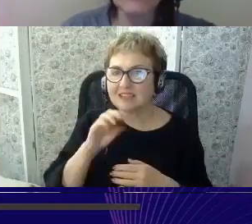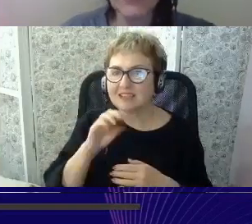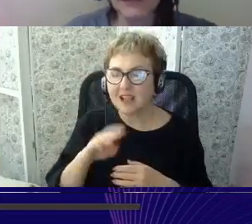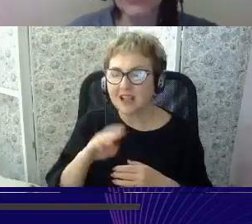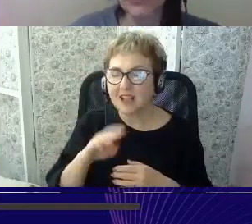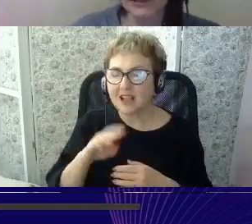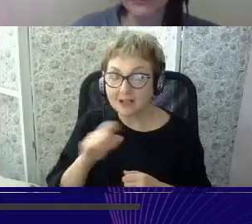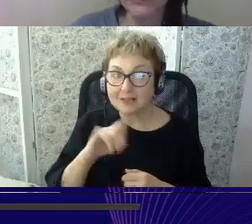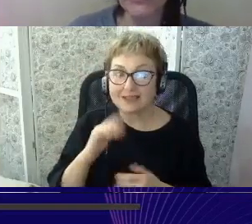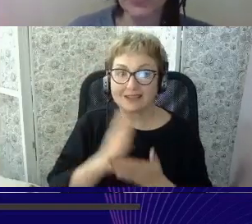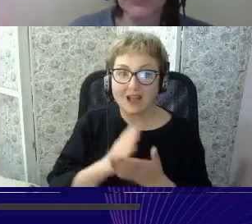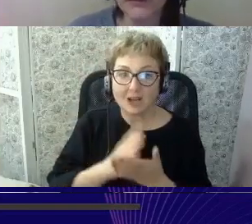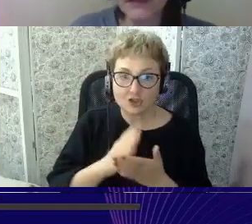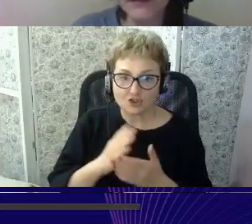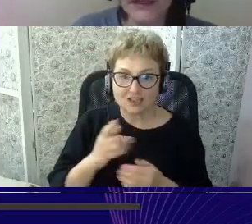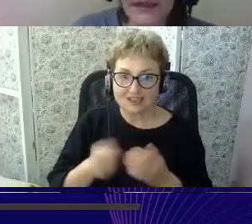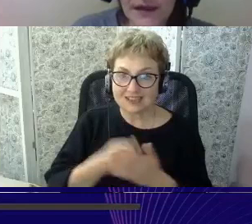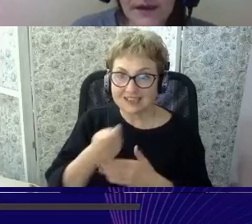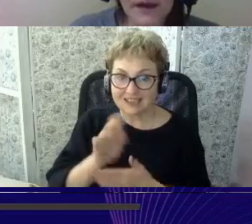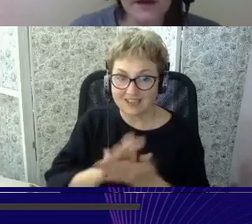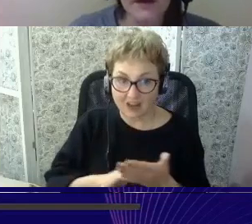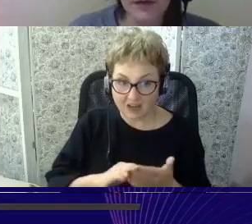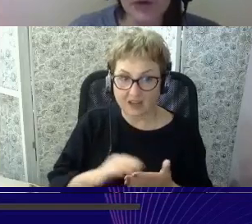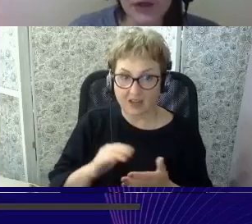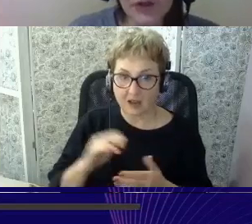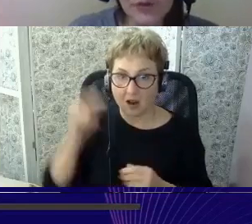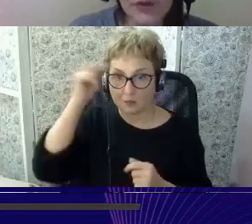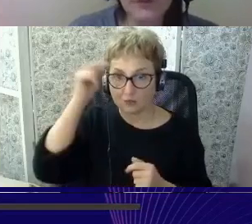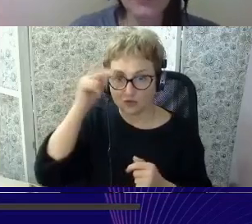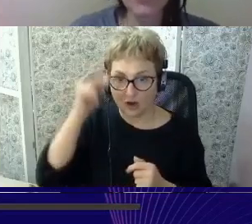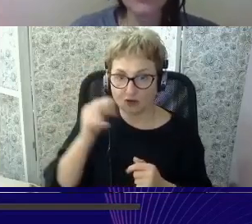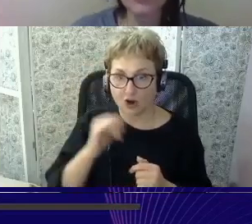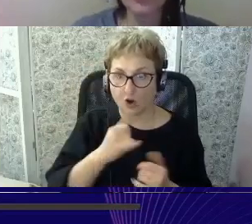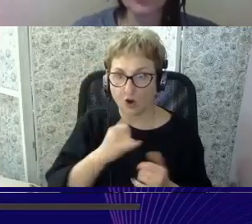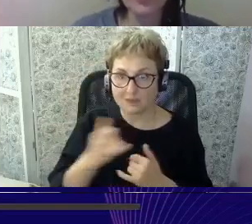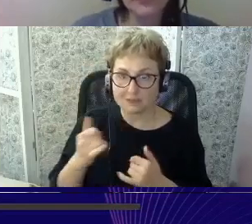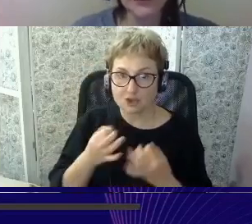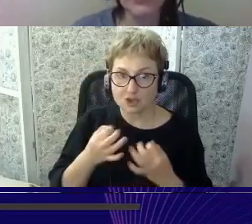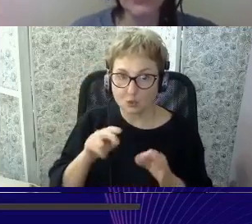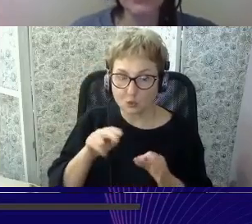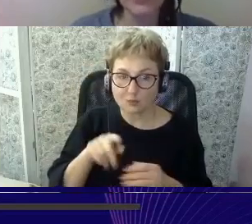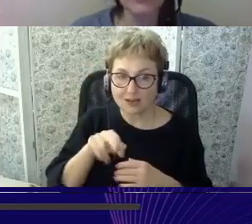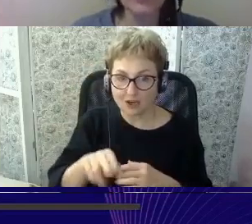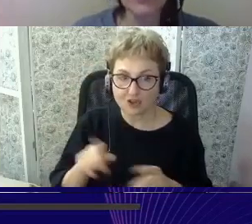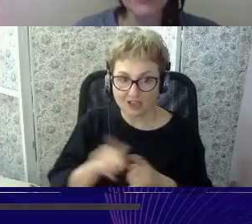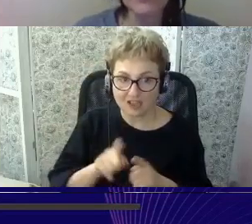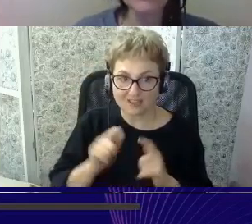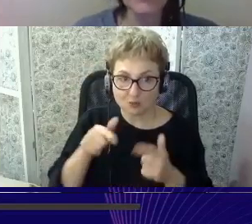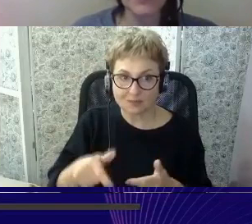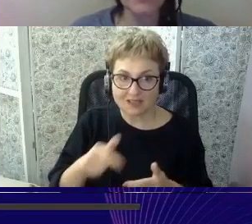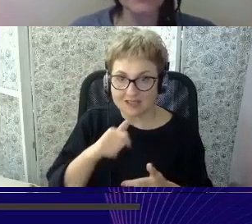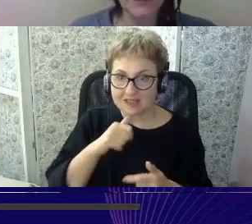и при наличии соответствующего заявления обучающемуся обеспечивается доступ к прохождению таких